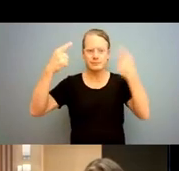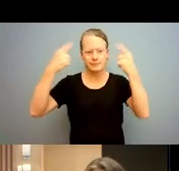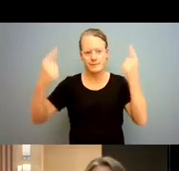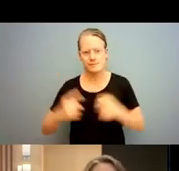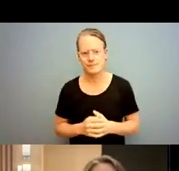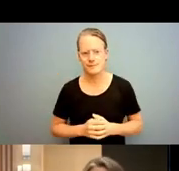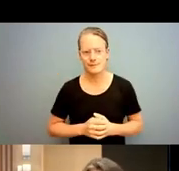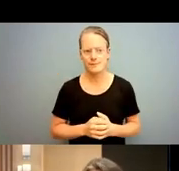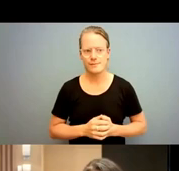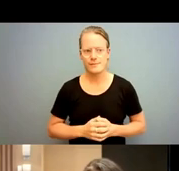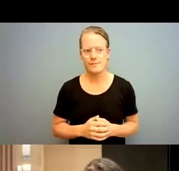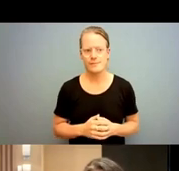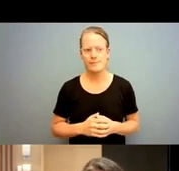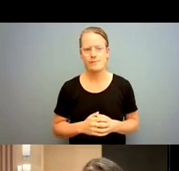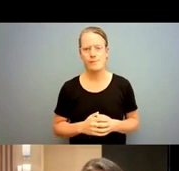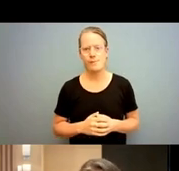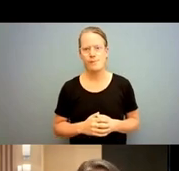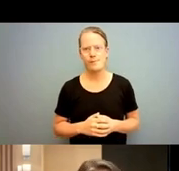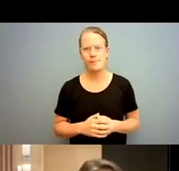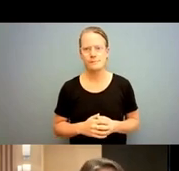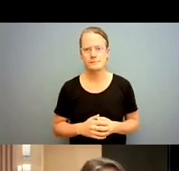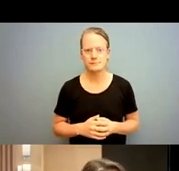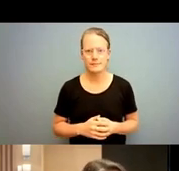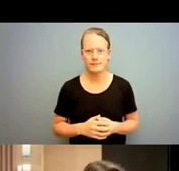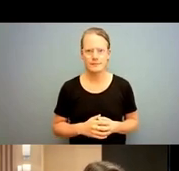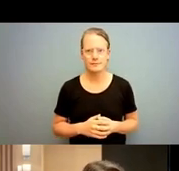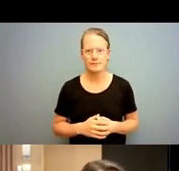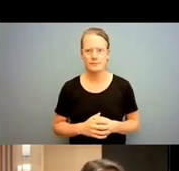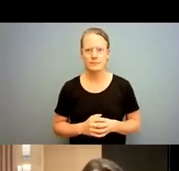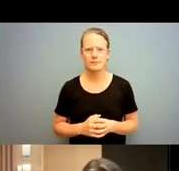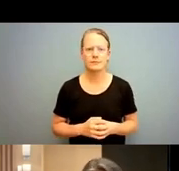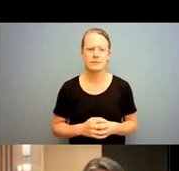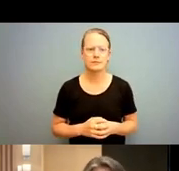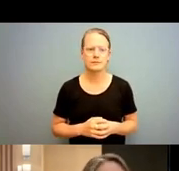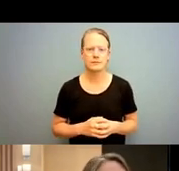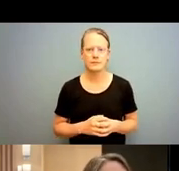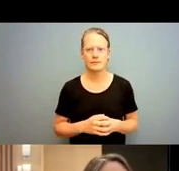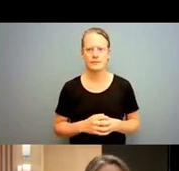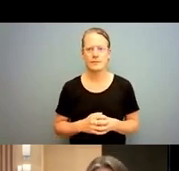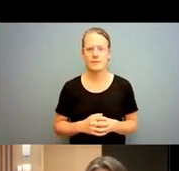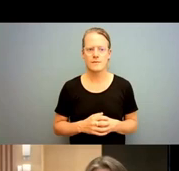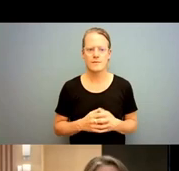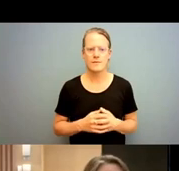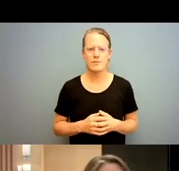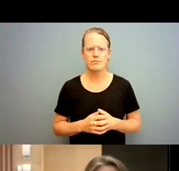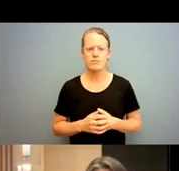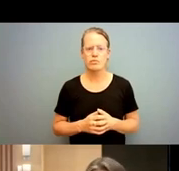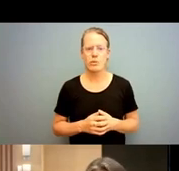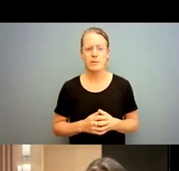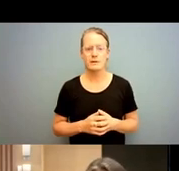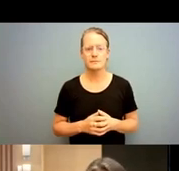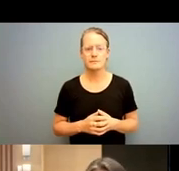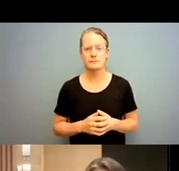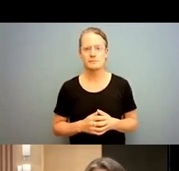märfi, koihkepirkku. Tienuluosa, tallekotan lei lohpipyytit, rauttu,